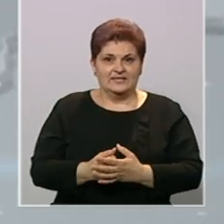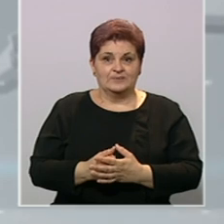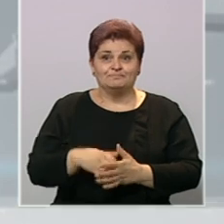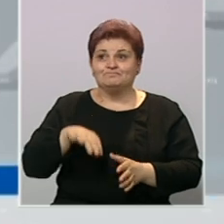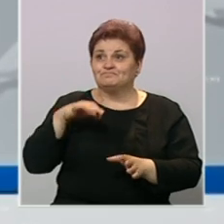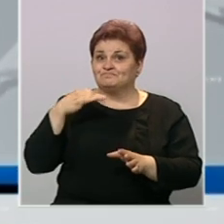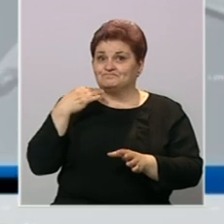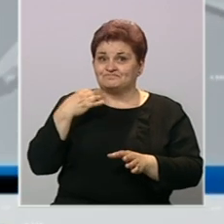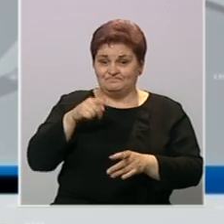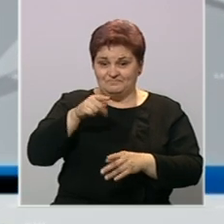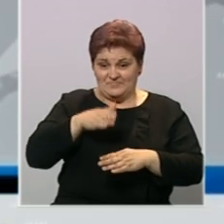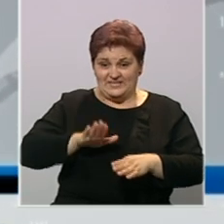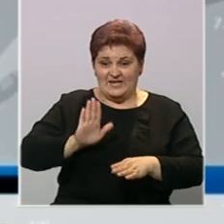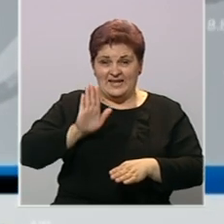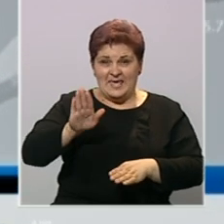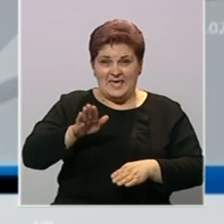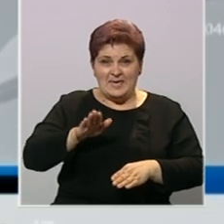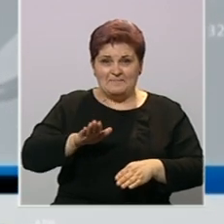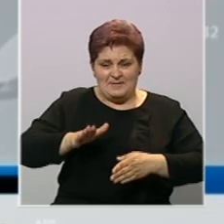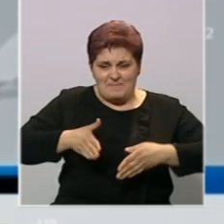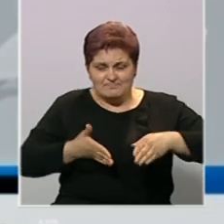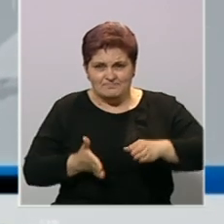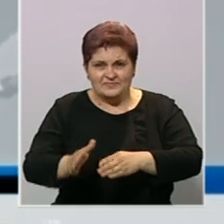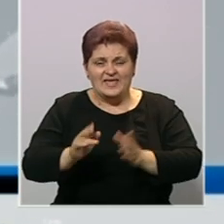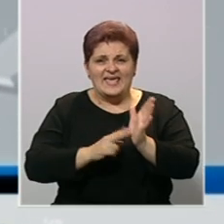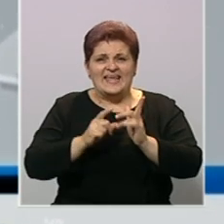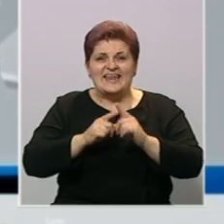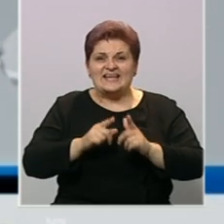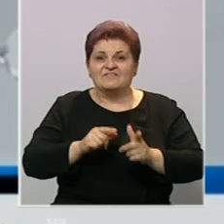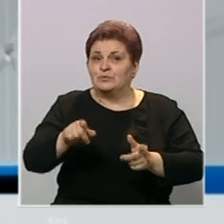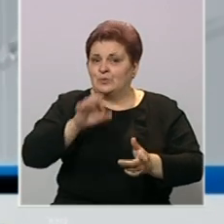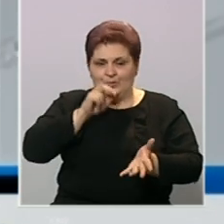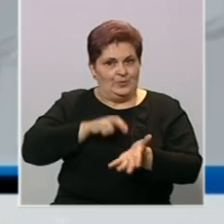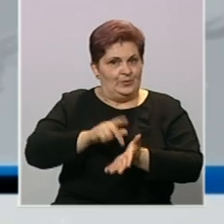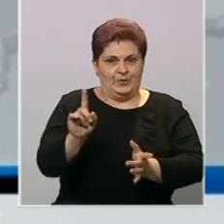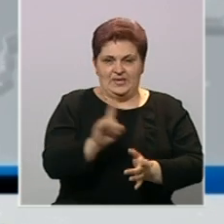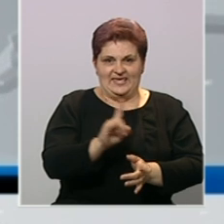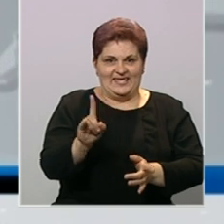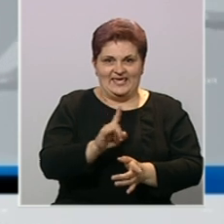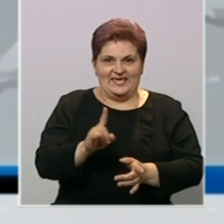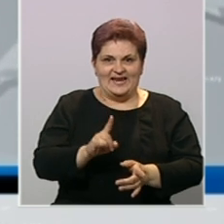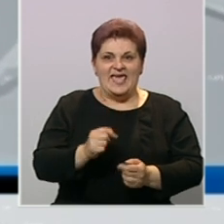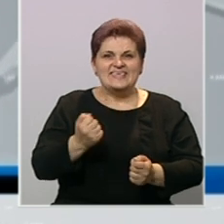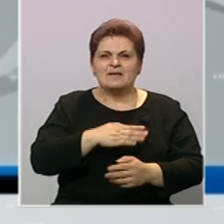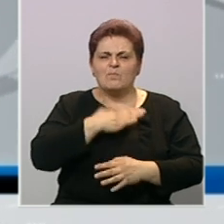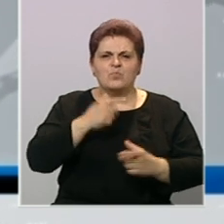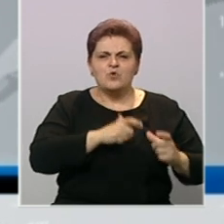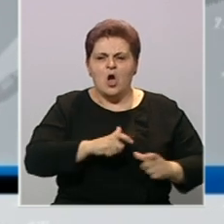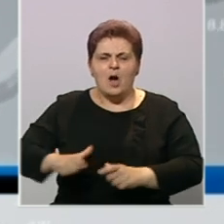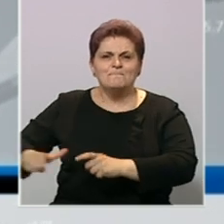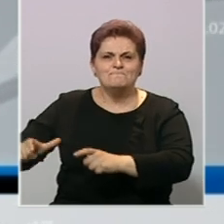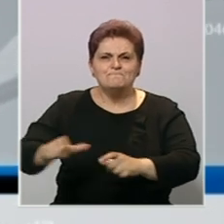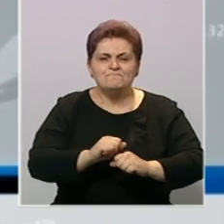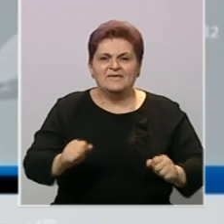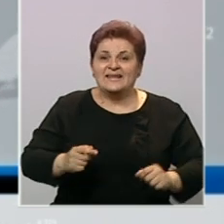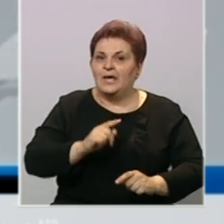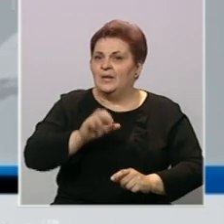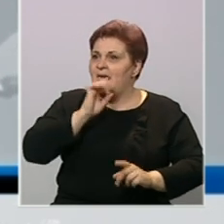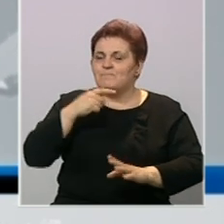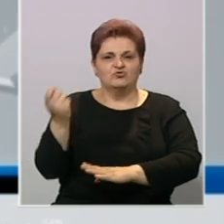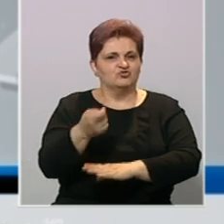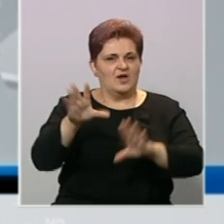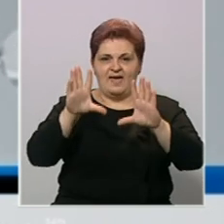Jedino ovaj dio koji ide prema kanjonu Neretve, tu je nepristupačno područje, dio je miniran, nije moguće gasiti